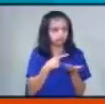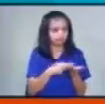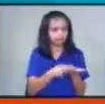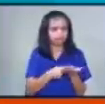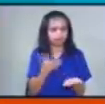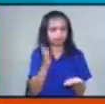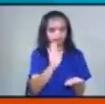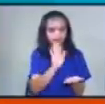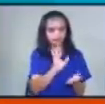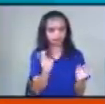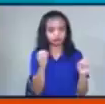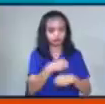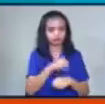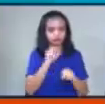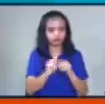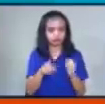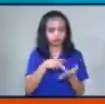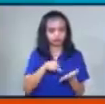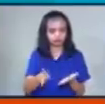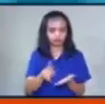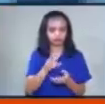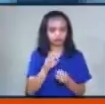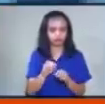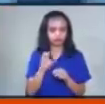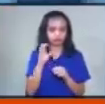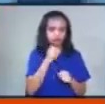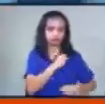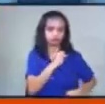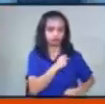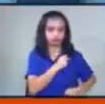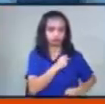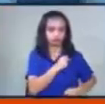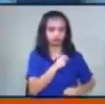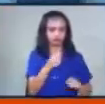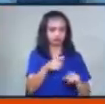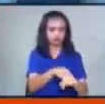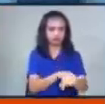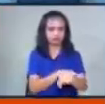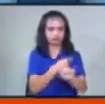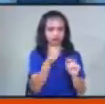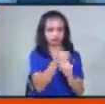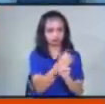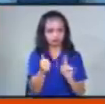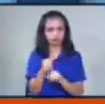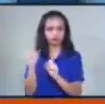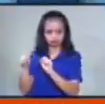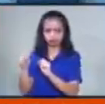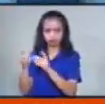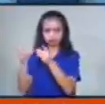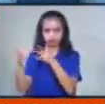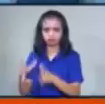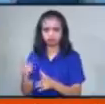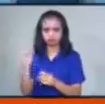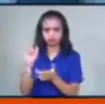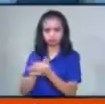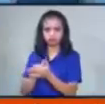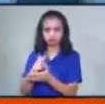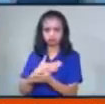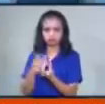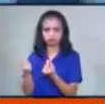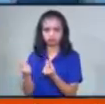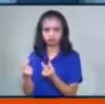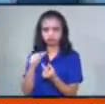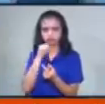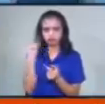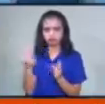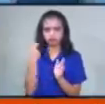inyong tanggapan para mabayaran naman po itong mga pobreng SG na matagal na pong naapi, Director. Hindi naman ang ginagawa ko. Hindi lang po doon sa